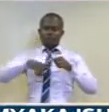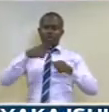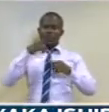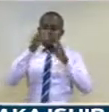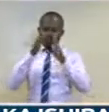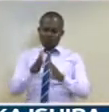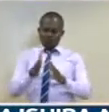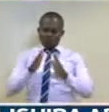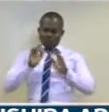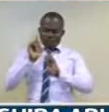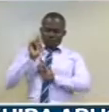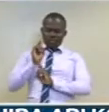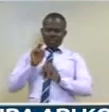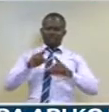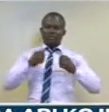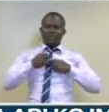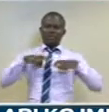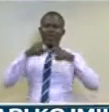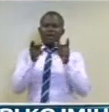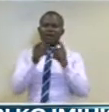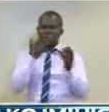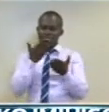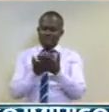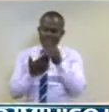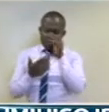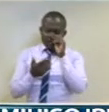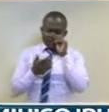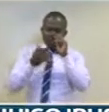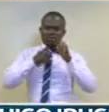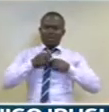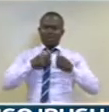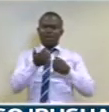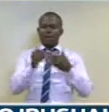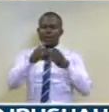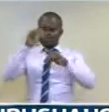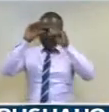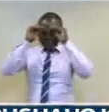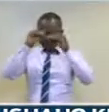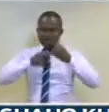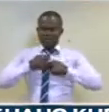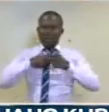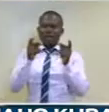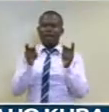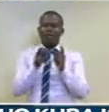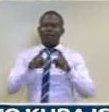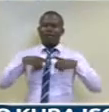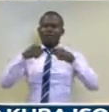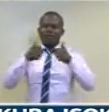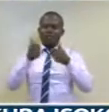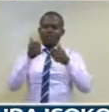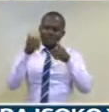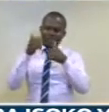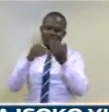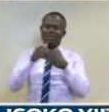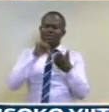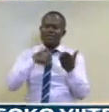umuntu utekanye umunyarwanda uba hano heza umunyarwanda abana biga umunyarwanda ahantu atuye ahantu heza amasuku umunyarwanda